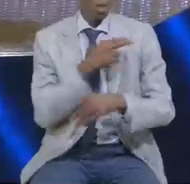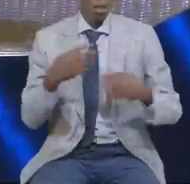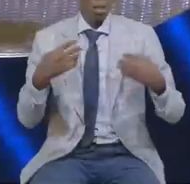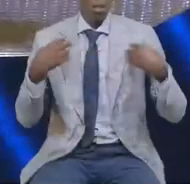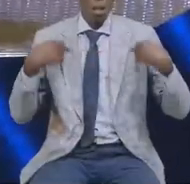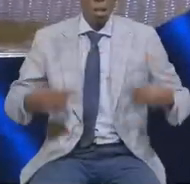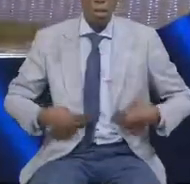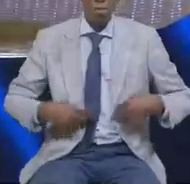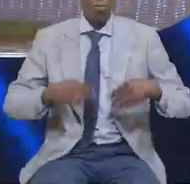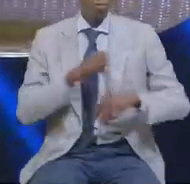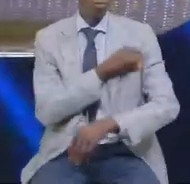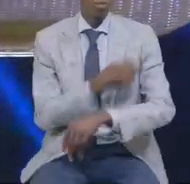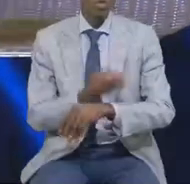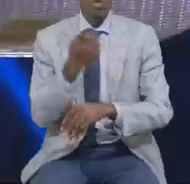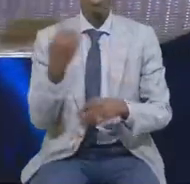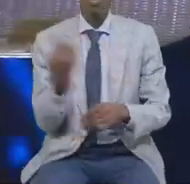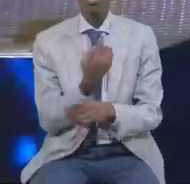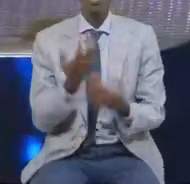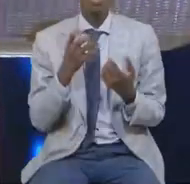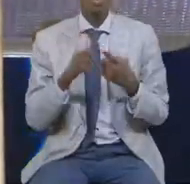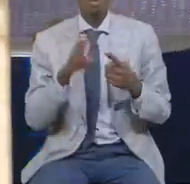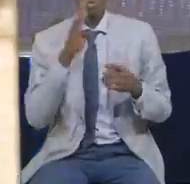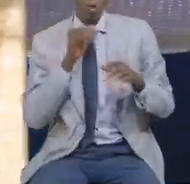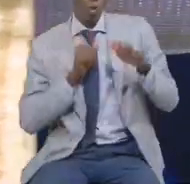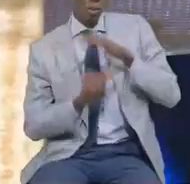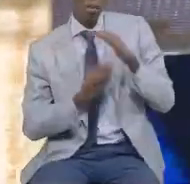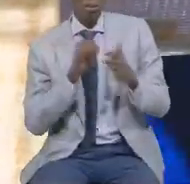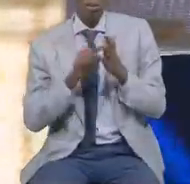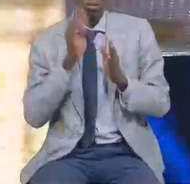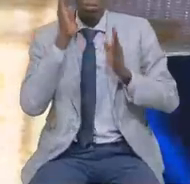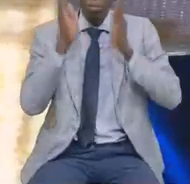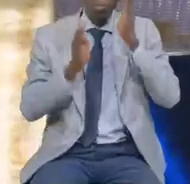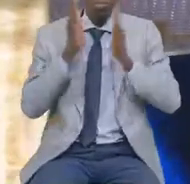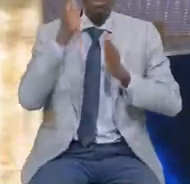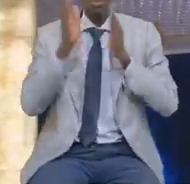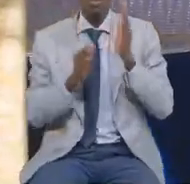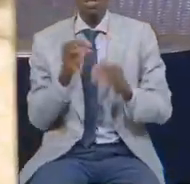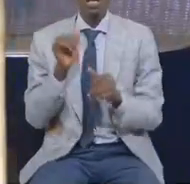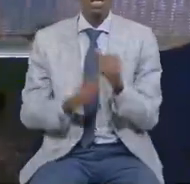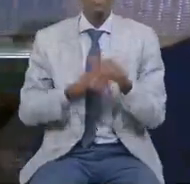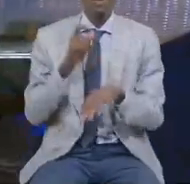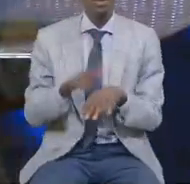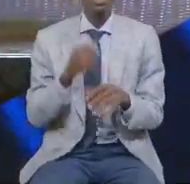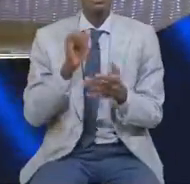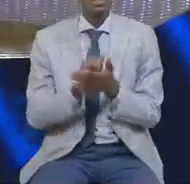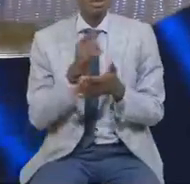tu veux être seulement sous le dérangement à tout moment? Considère cela. C'est ce qu'on nous dit. C'est ce qu'on va vous dire.